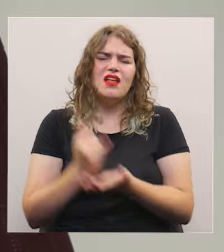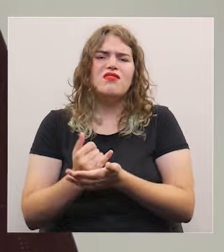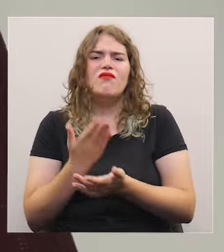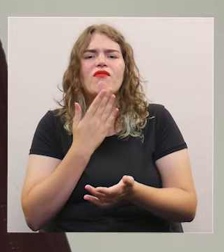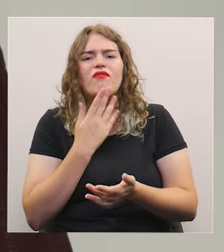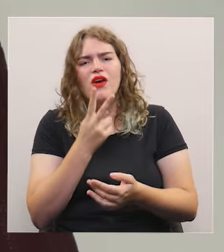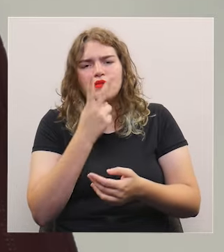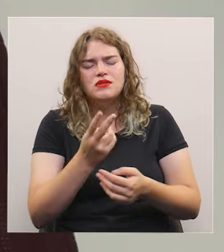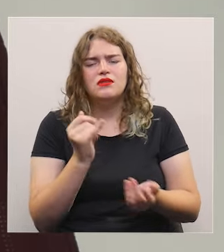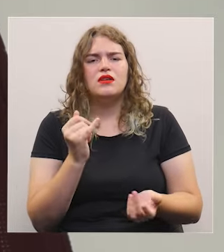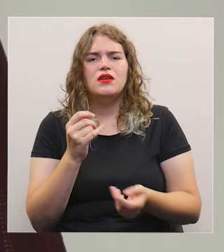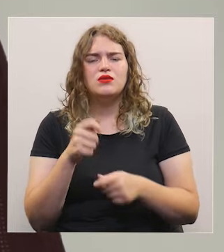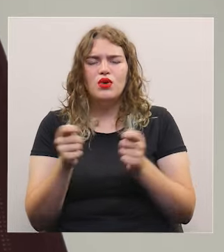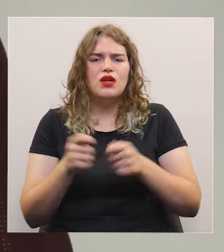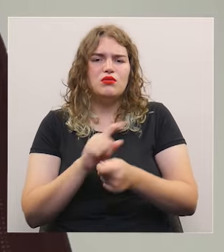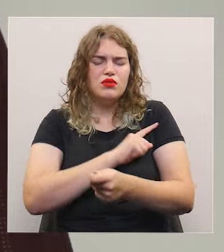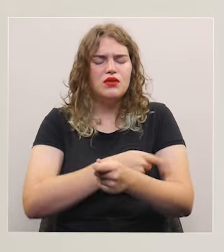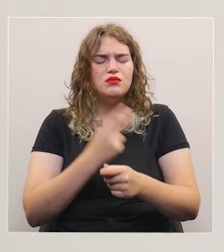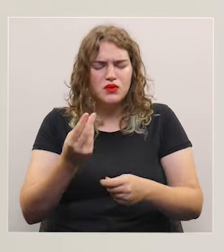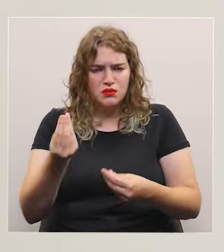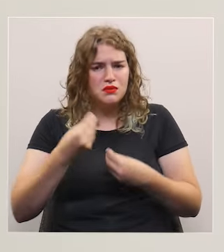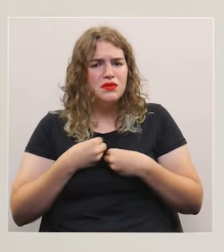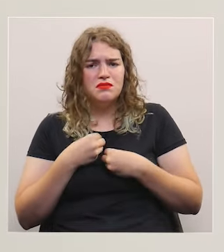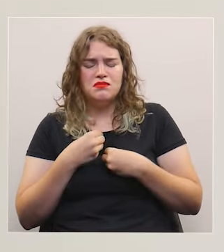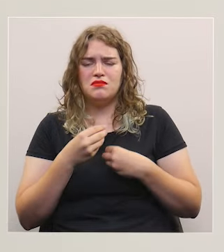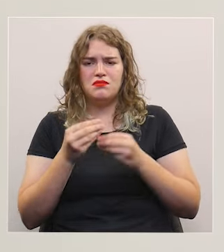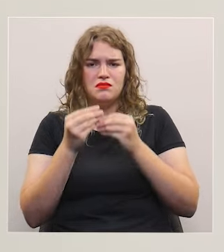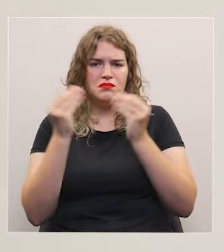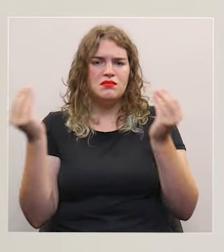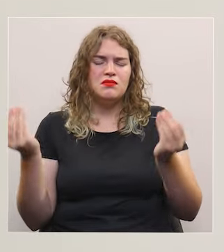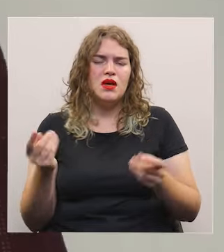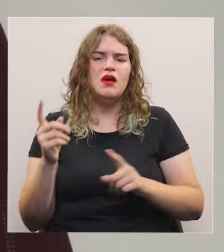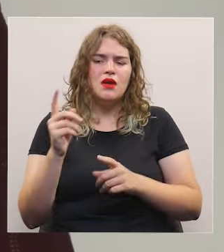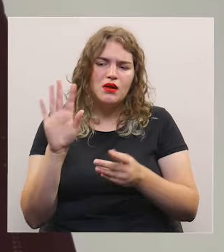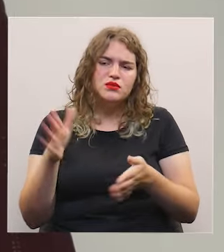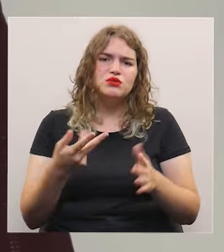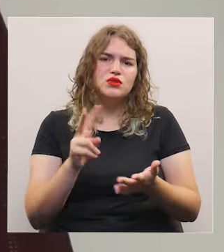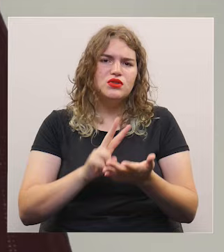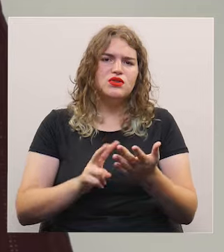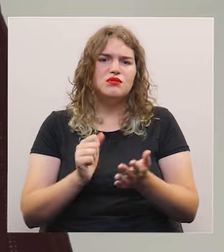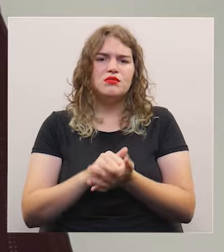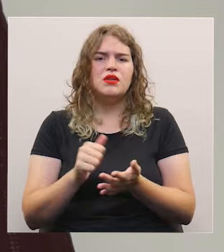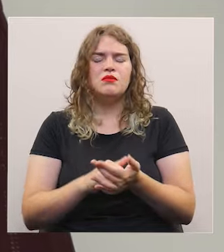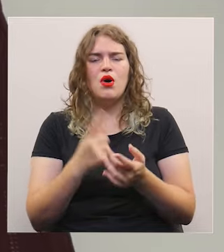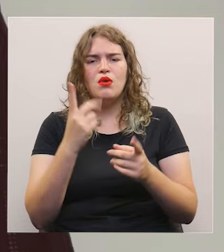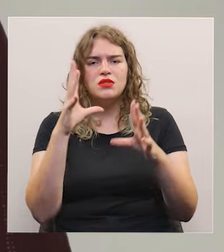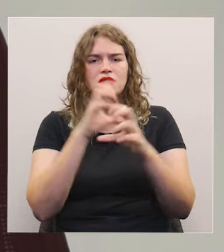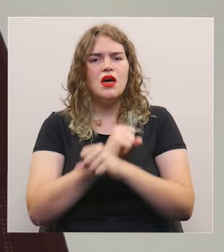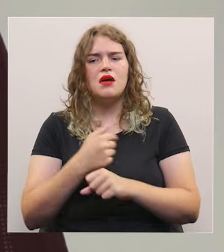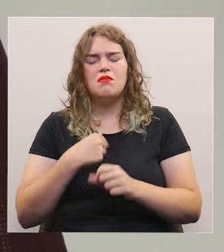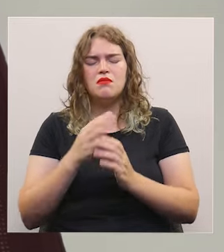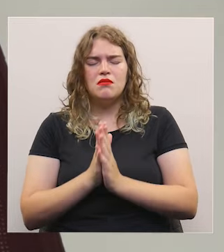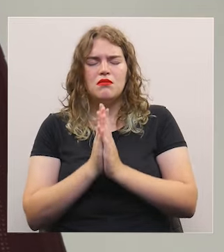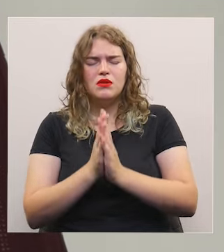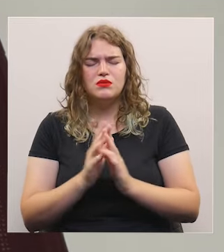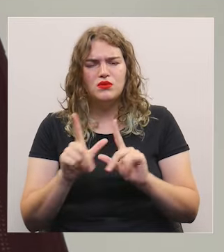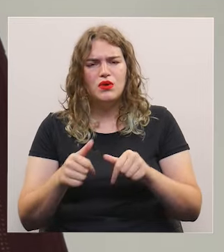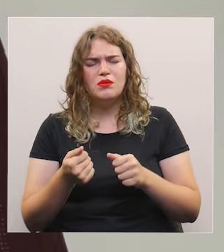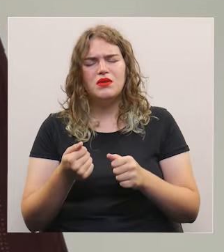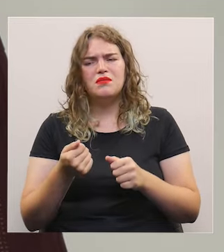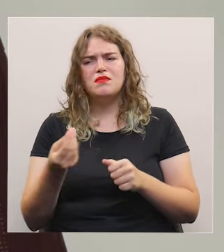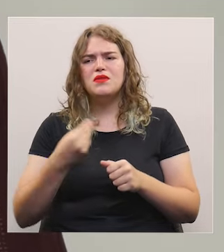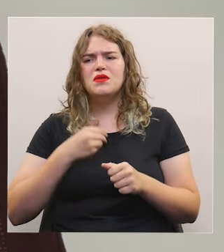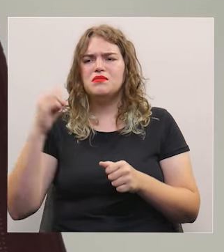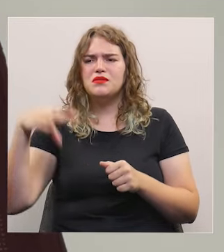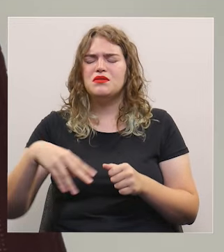de El și să vrei cu toată puterea ta, Dumnezeu ți se dezvăluie. Deci citeați Biblia. Da. Citeam Biblia și într-o seară eu m-am rugat, zic, Doamne,